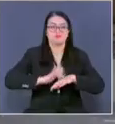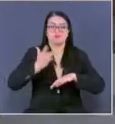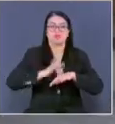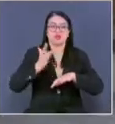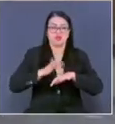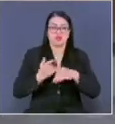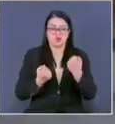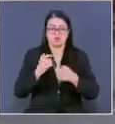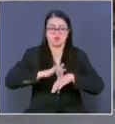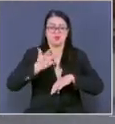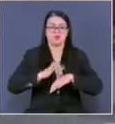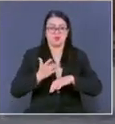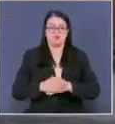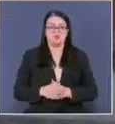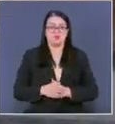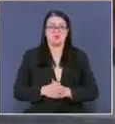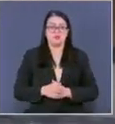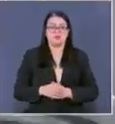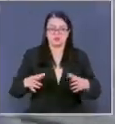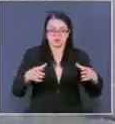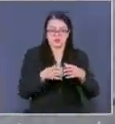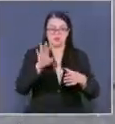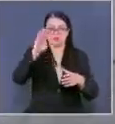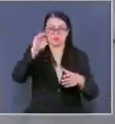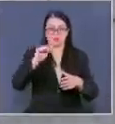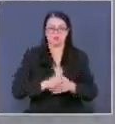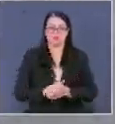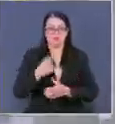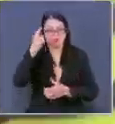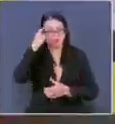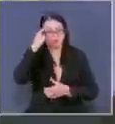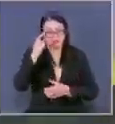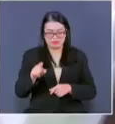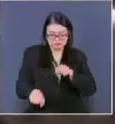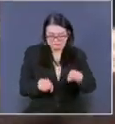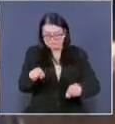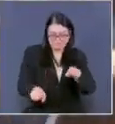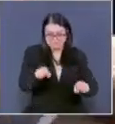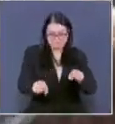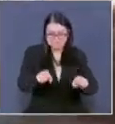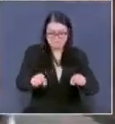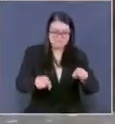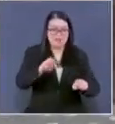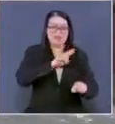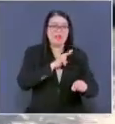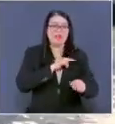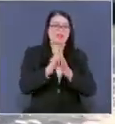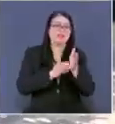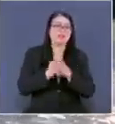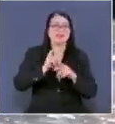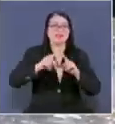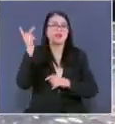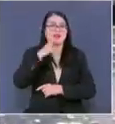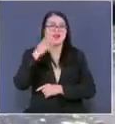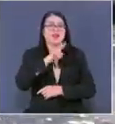จอร์แดนครับเมื่อวันศุกร์ที่ผ่านมามีทั้งหมด 40ทีมครับแล้วก็โชว์ไอเดียประดิษฐ์รถไร้เครื่องยนต์สีสันสดใสดีไซน์